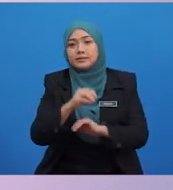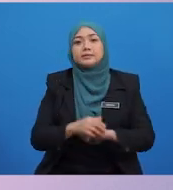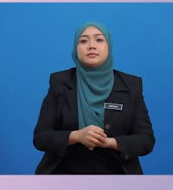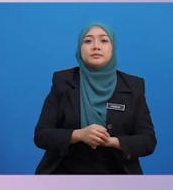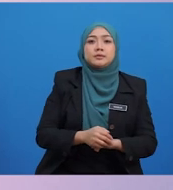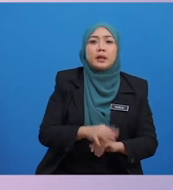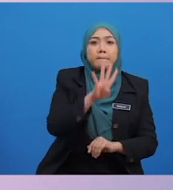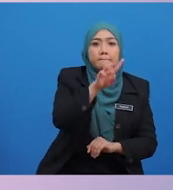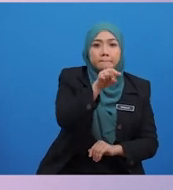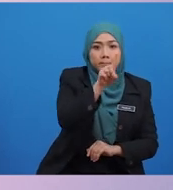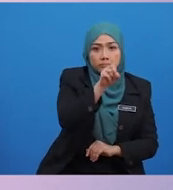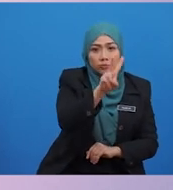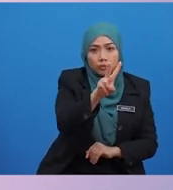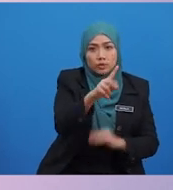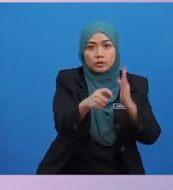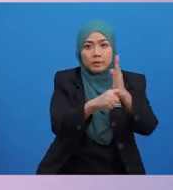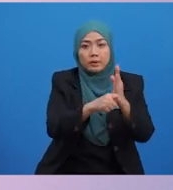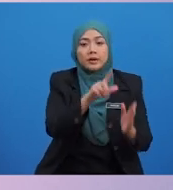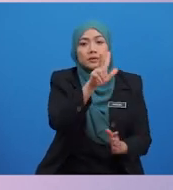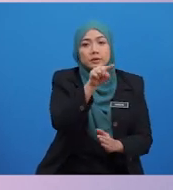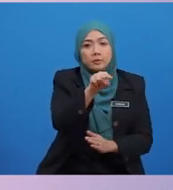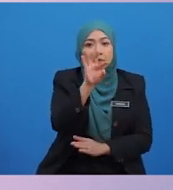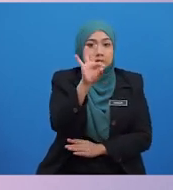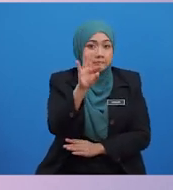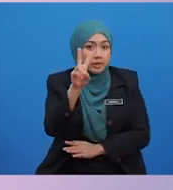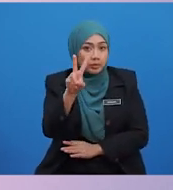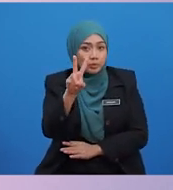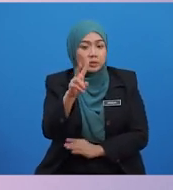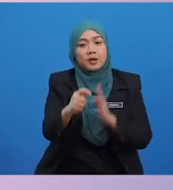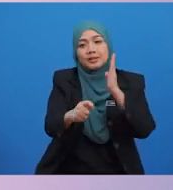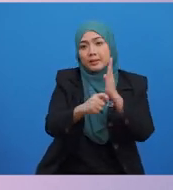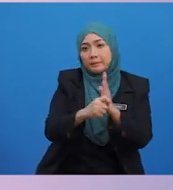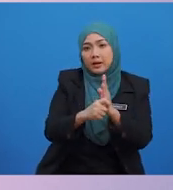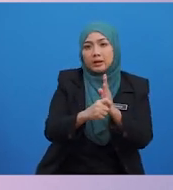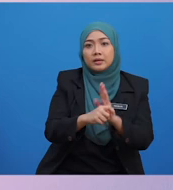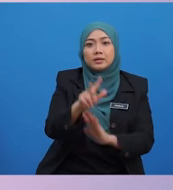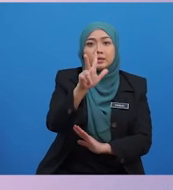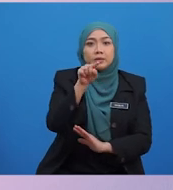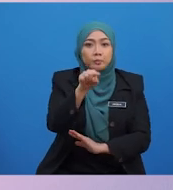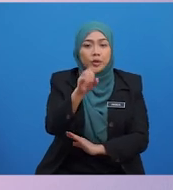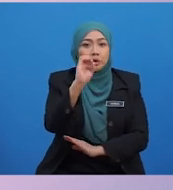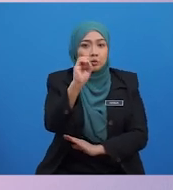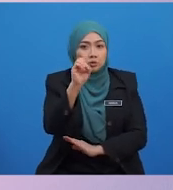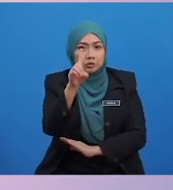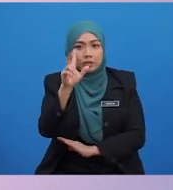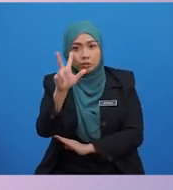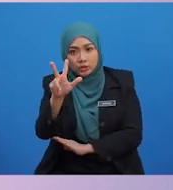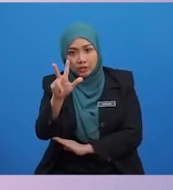39 dua tambah 32013 plus 40-an